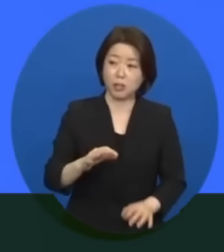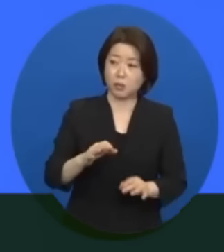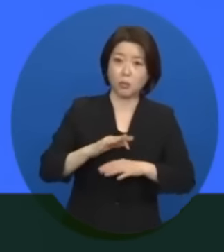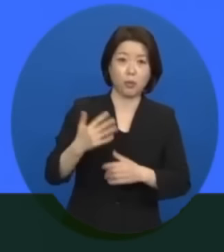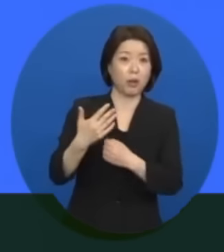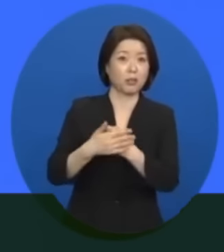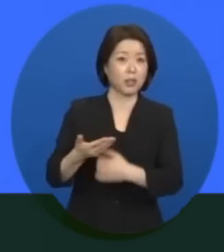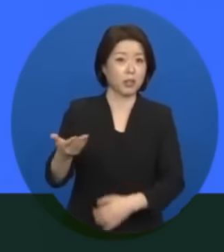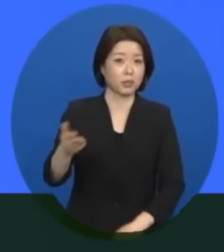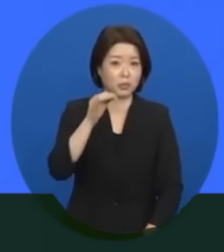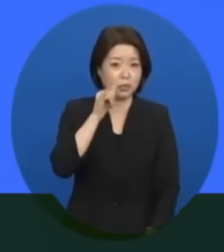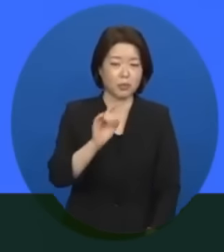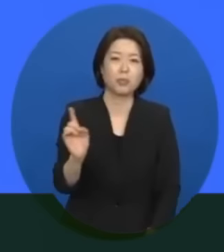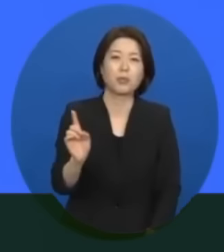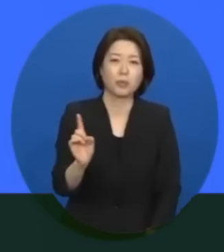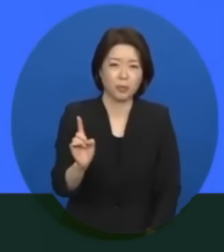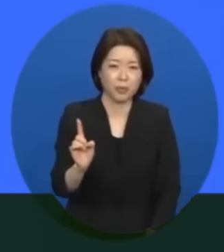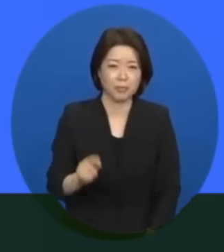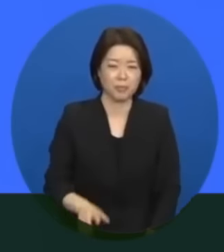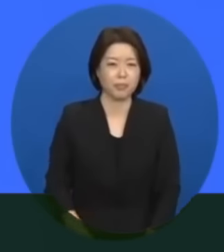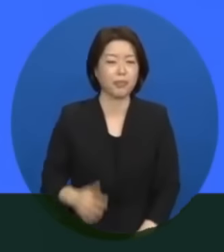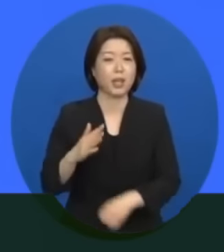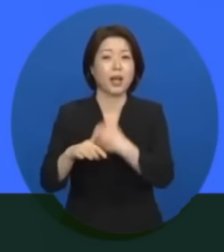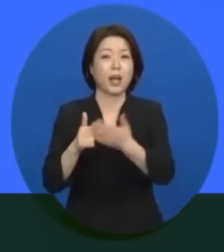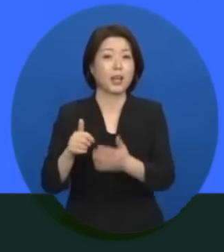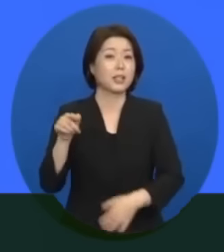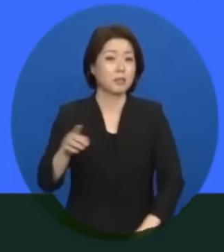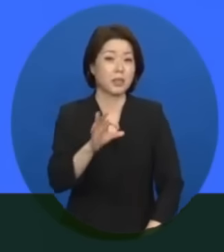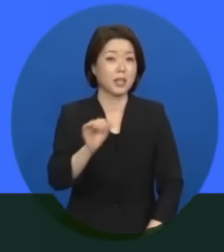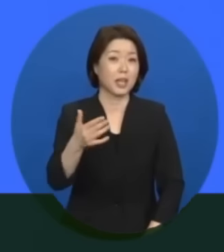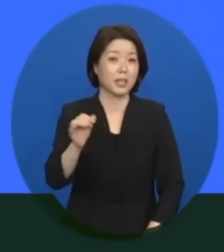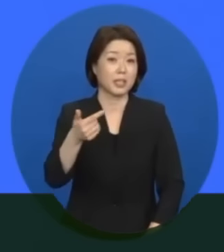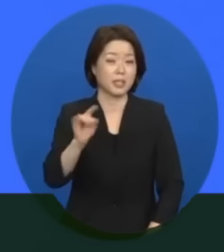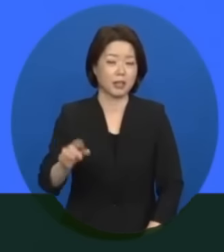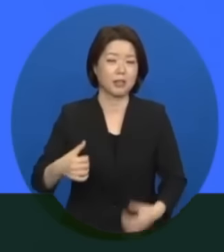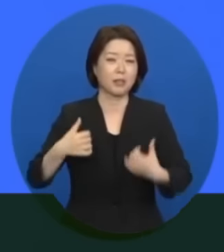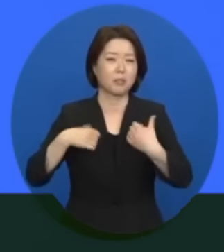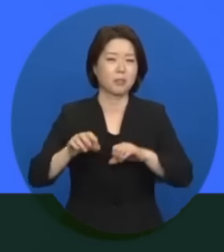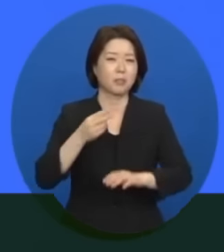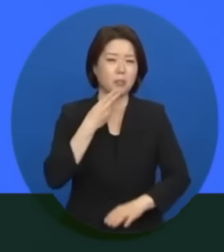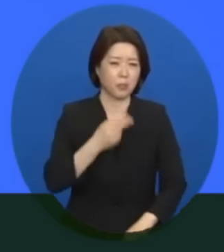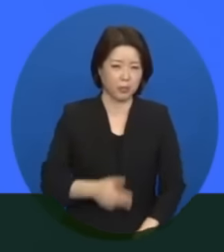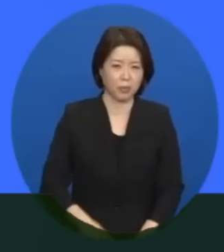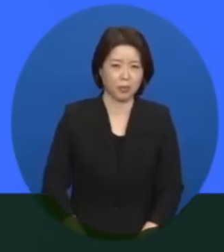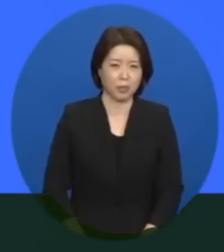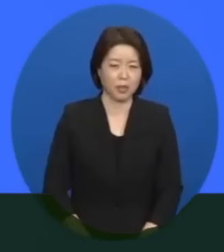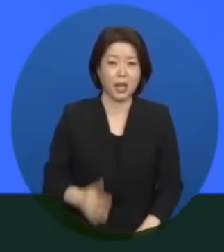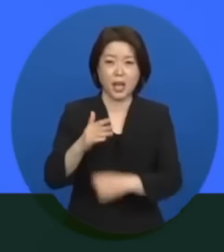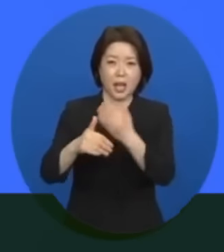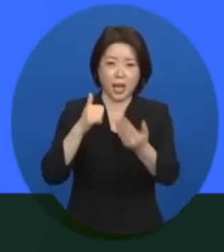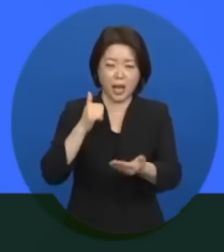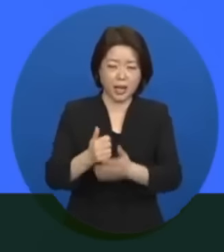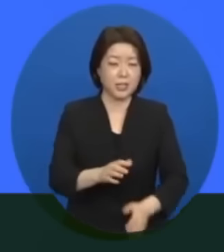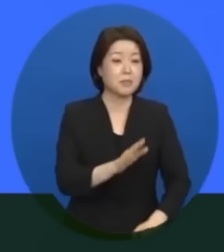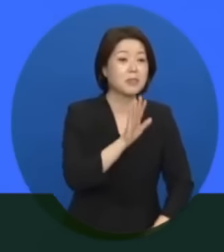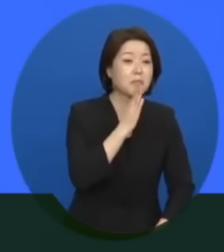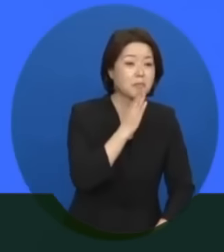뭔지 아십니까 하나님이이 애니를 포기하지 않으신 거예요 하나님은